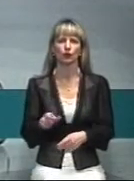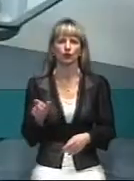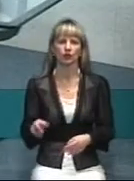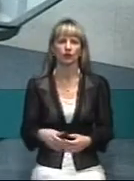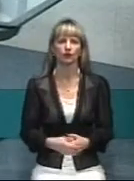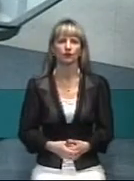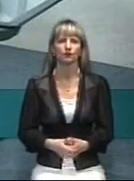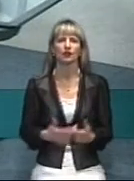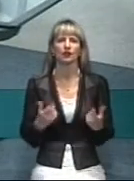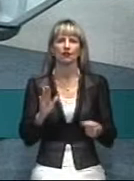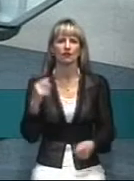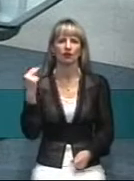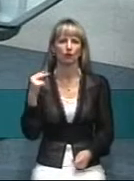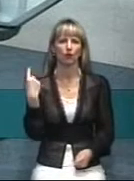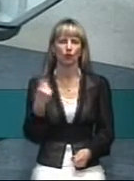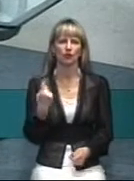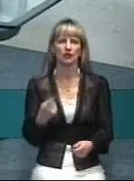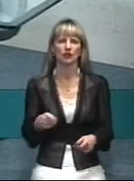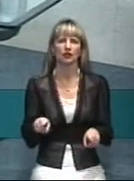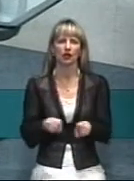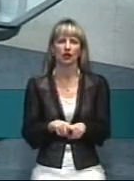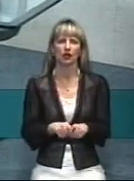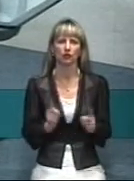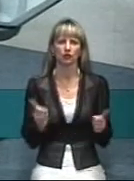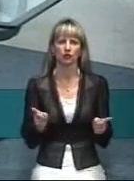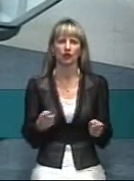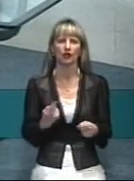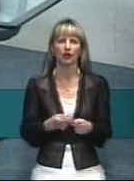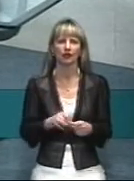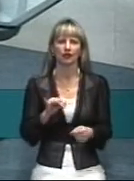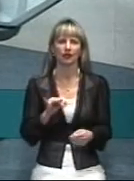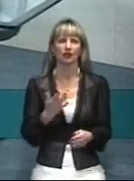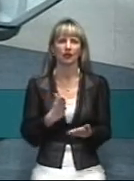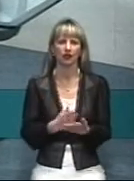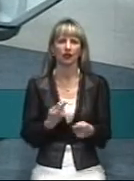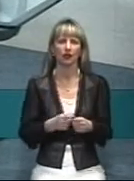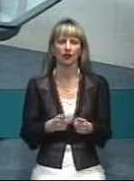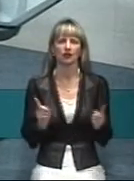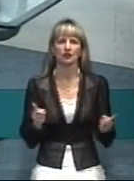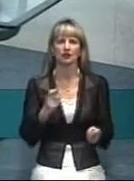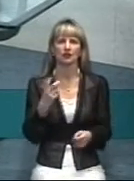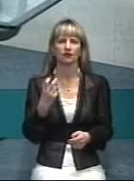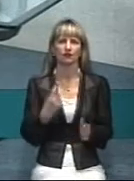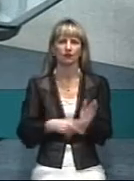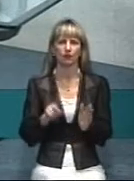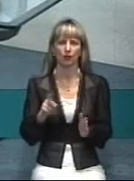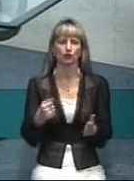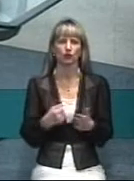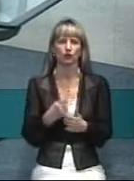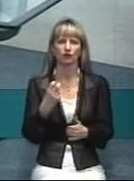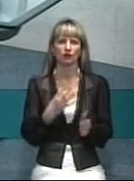А де в Запорізькій області саме такі ділянки? Це є ділянка з 271 по 290